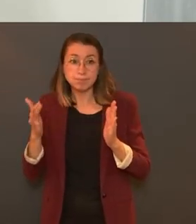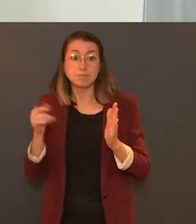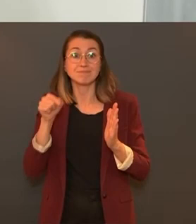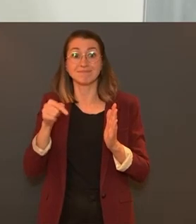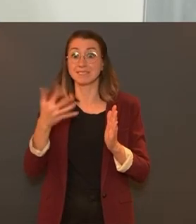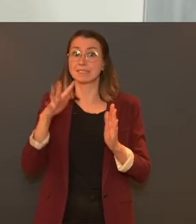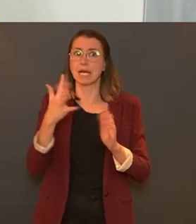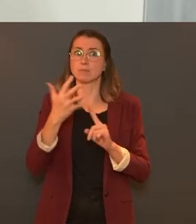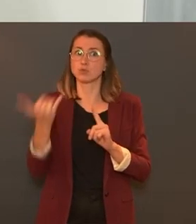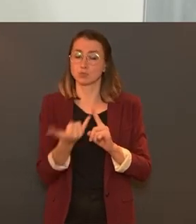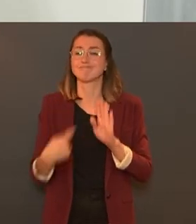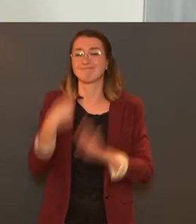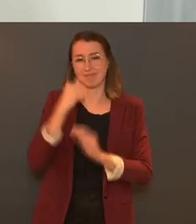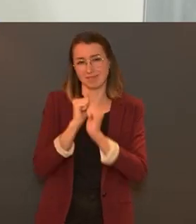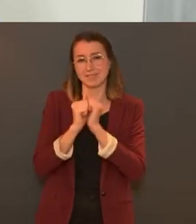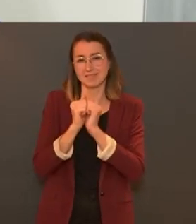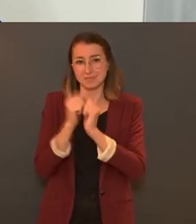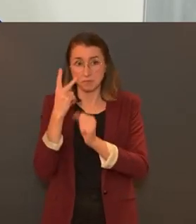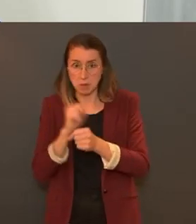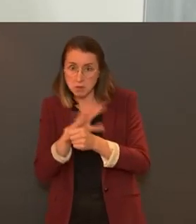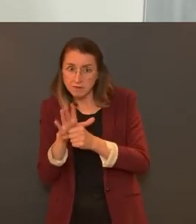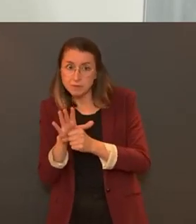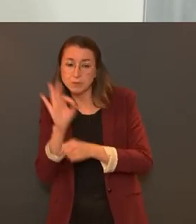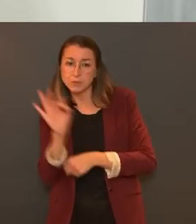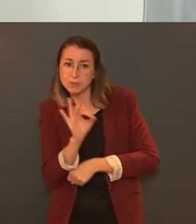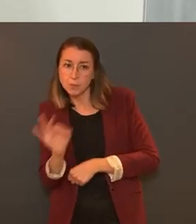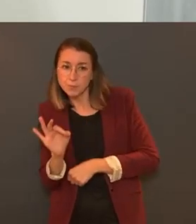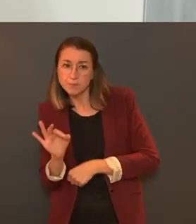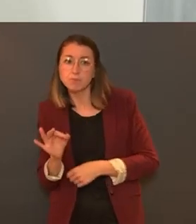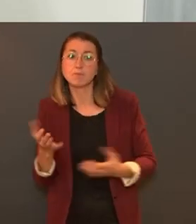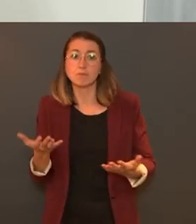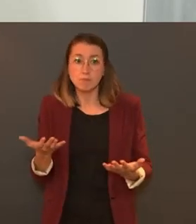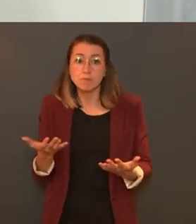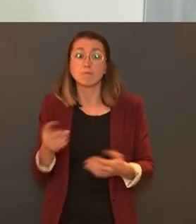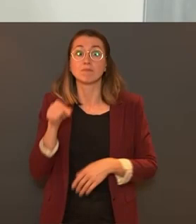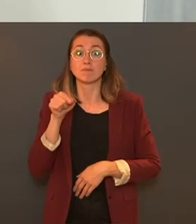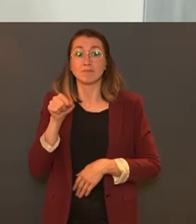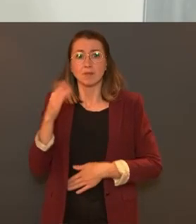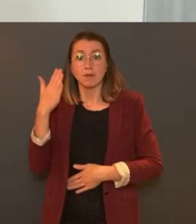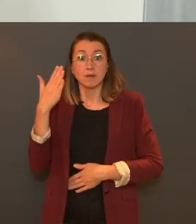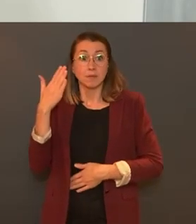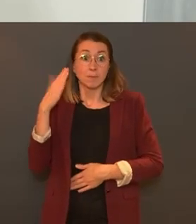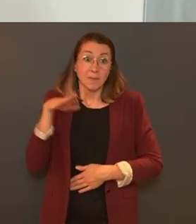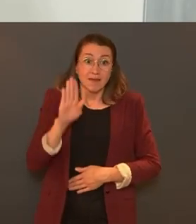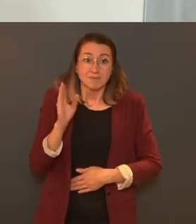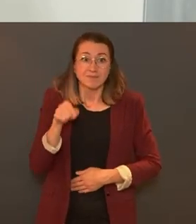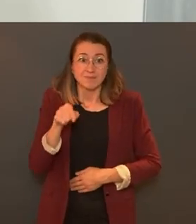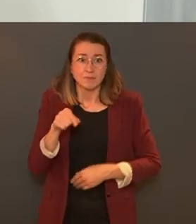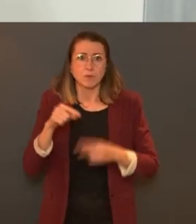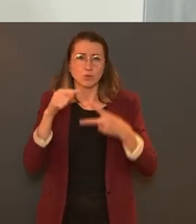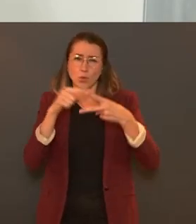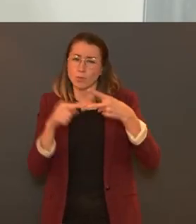un patient à risque. Mais ils pourront se soustraire à cette obligation s'ils remplissent